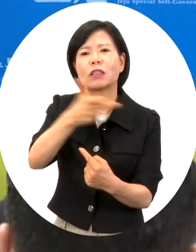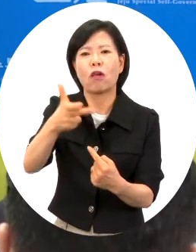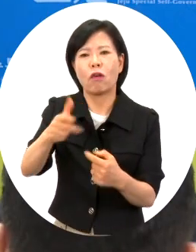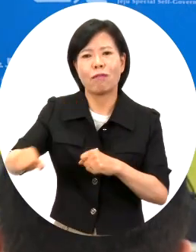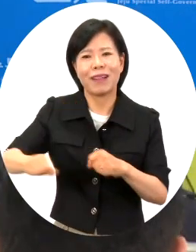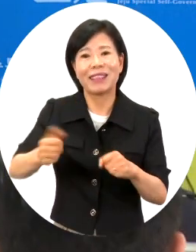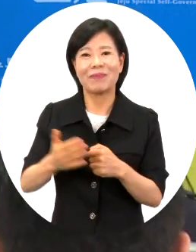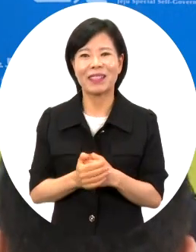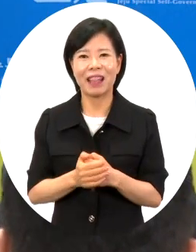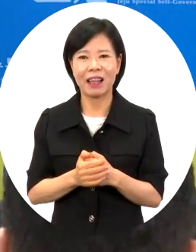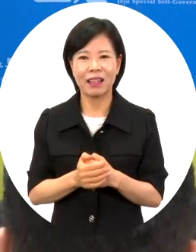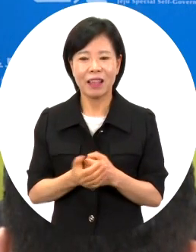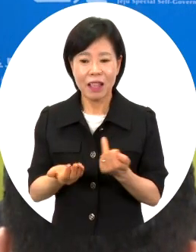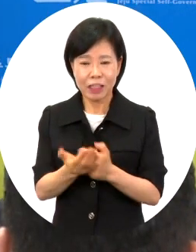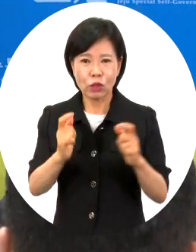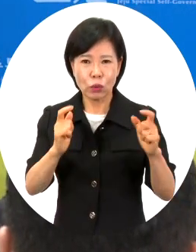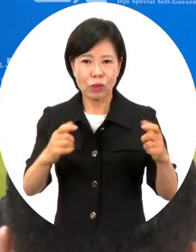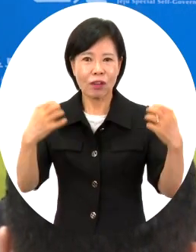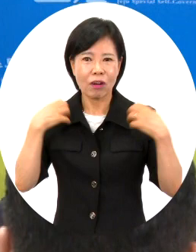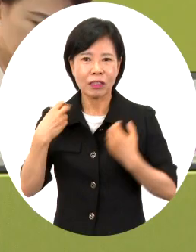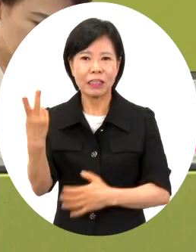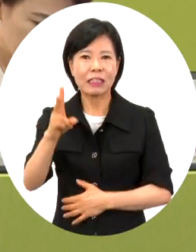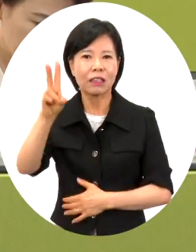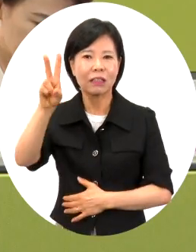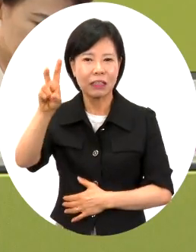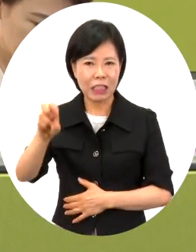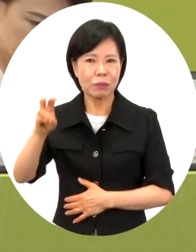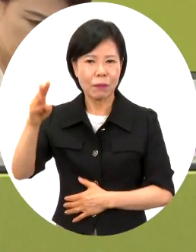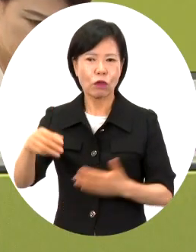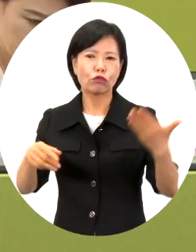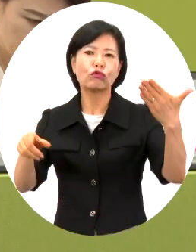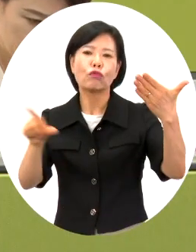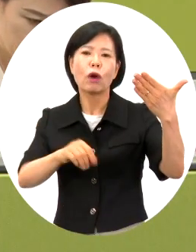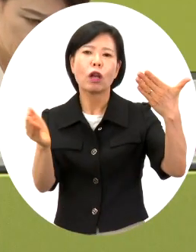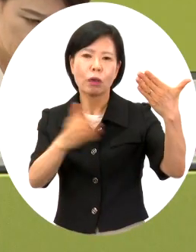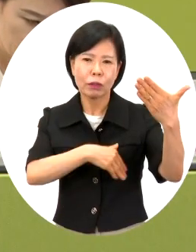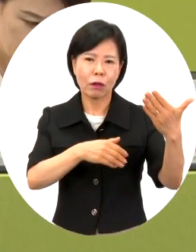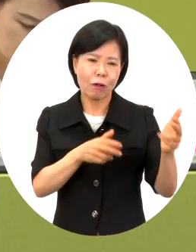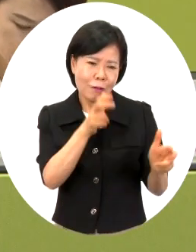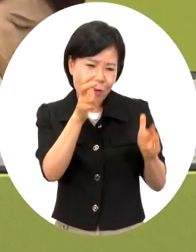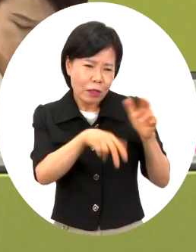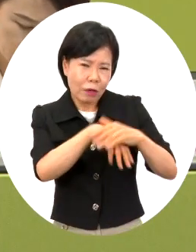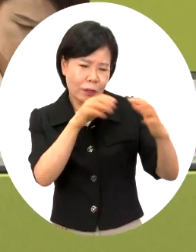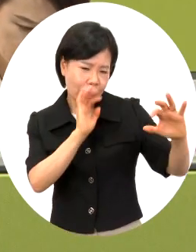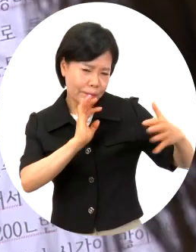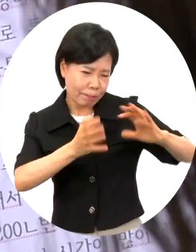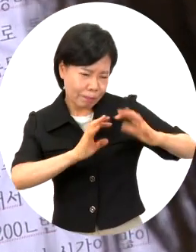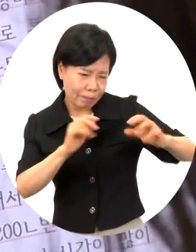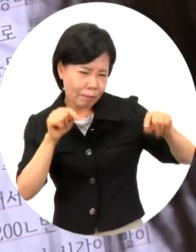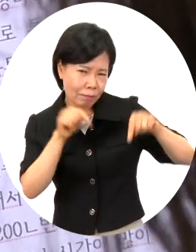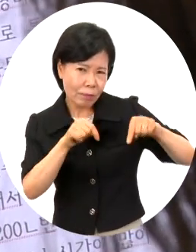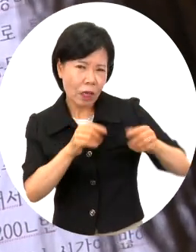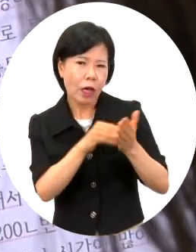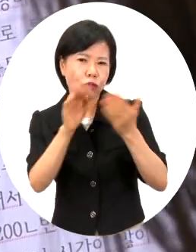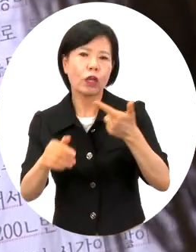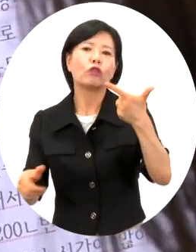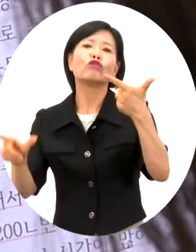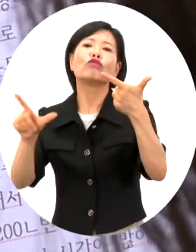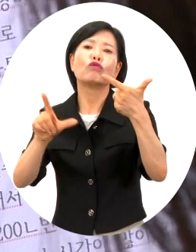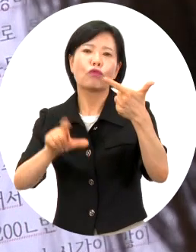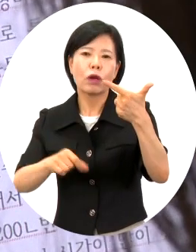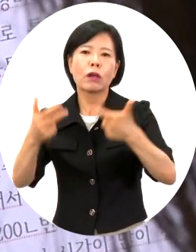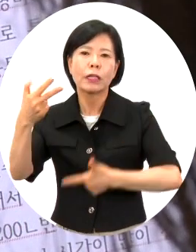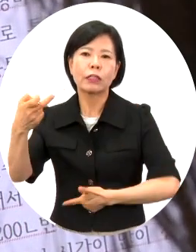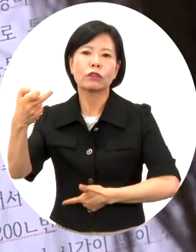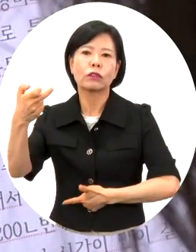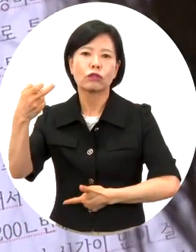효율화도 도모하는데요. 앞서 제주도는 2023년 9월부터 운수업체와 협상을 벌인 끝에 올해 6월 총